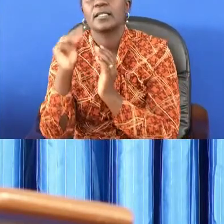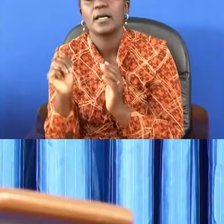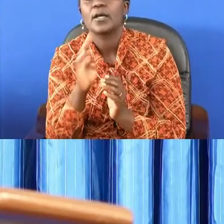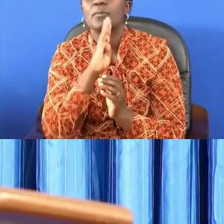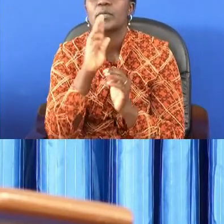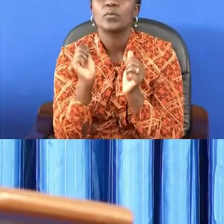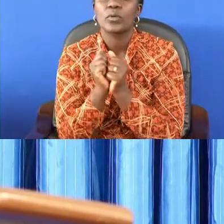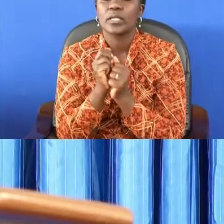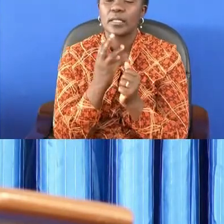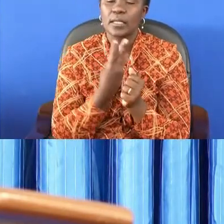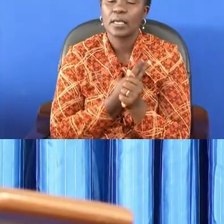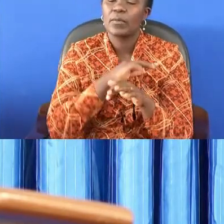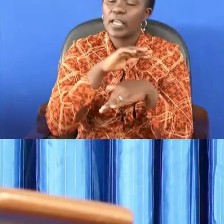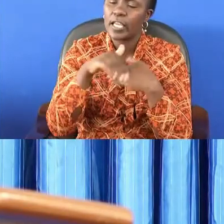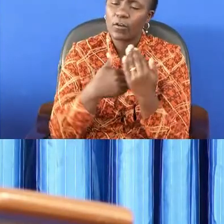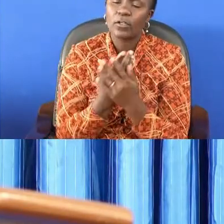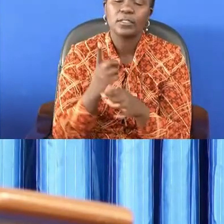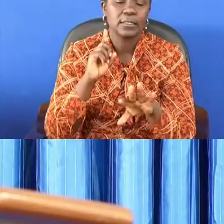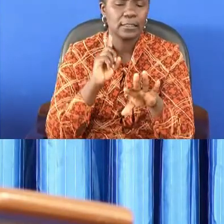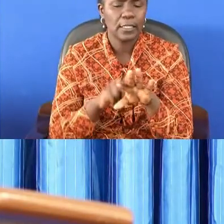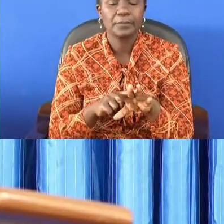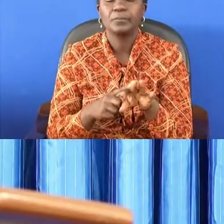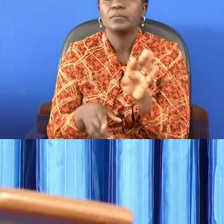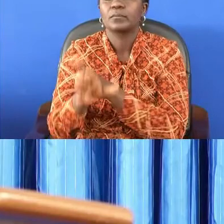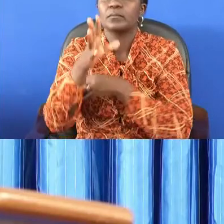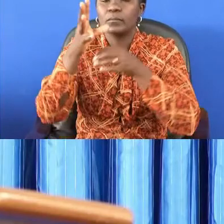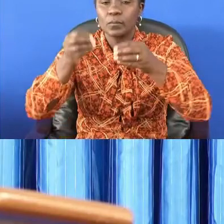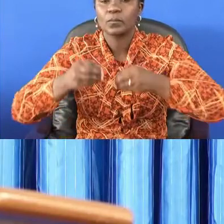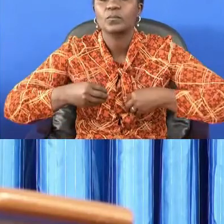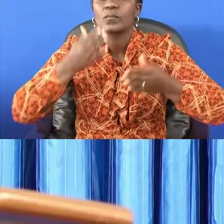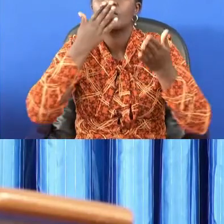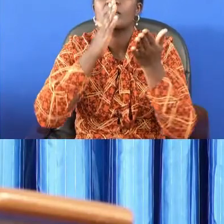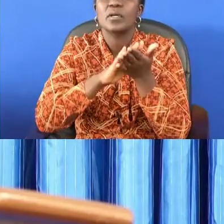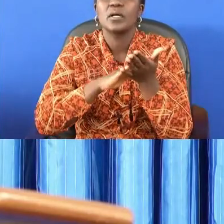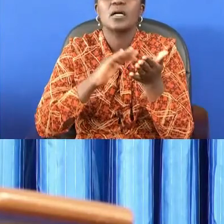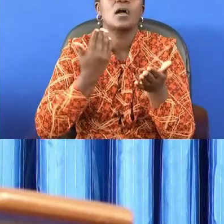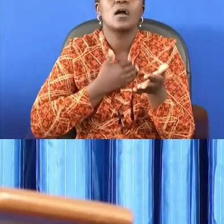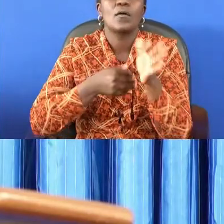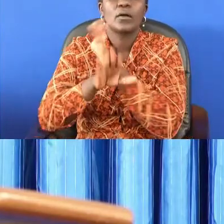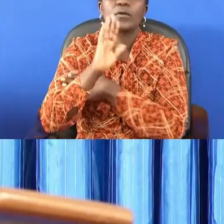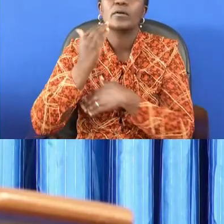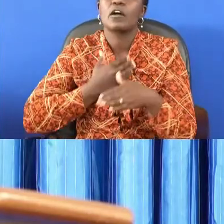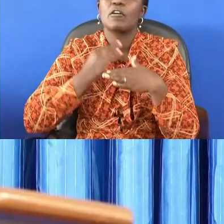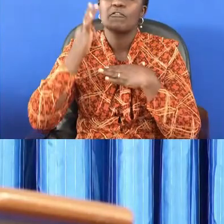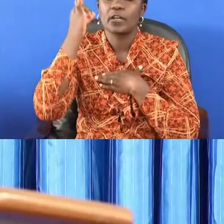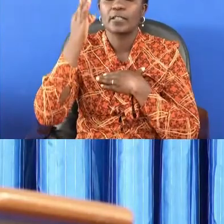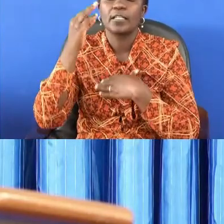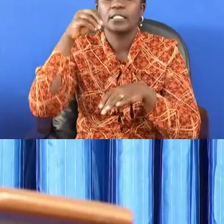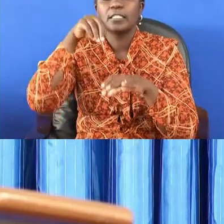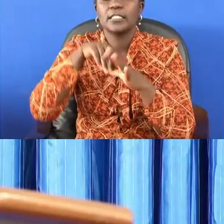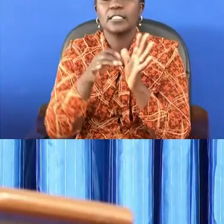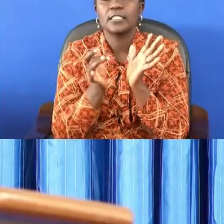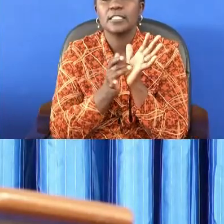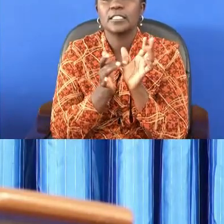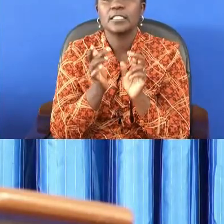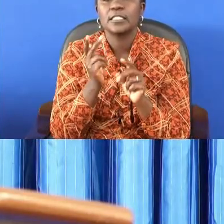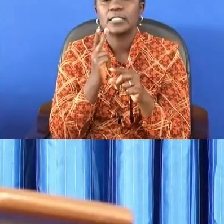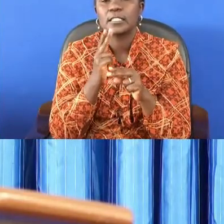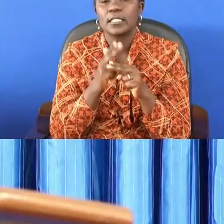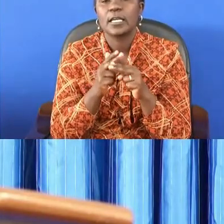kukua pamoja nao kila wakati. Mungu, pokea sifa kwa sababu wewe ndio Mungu wetu na Baba yetu. Katika jina la Yesu